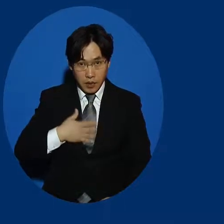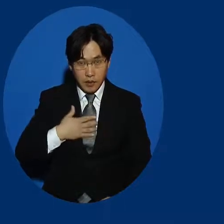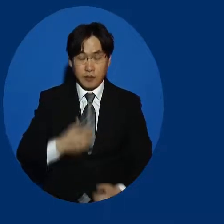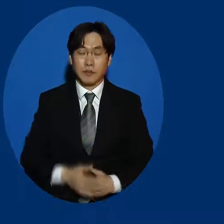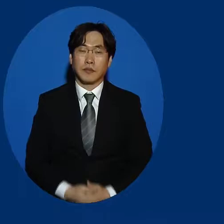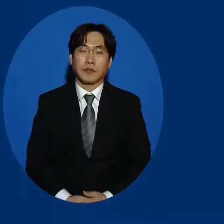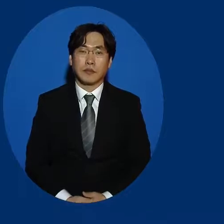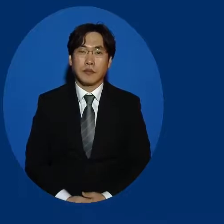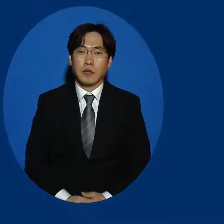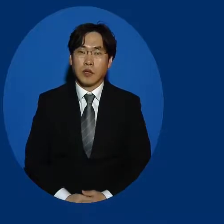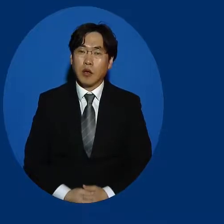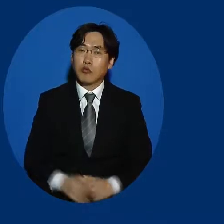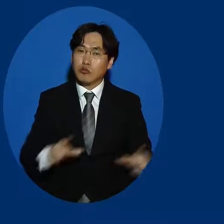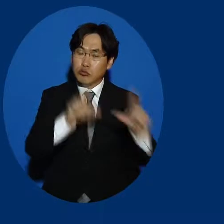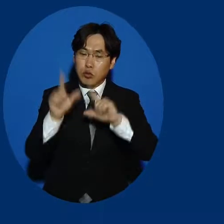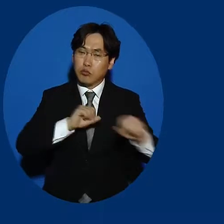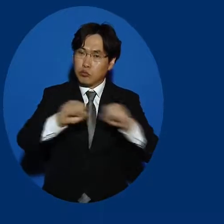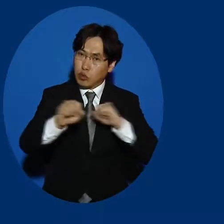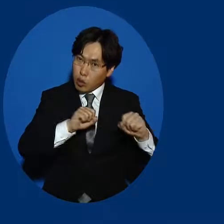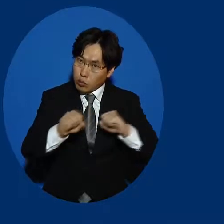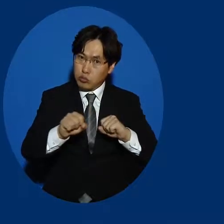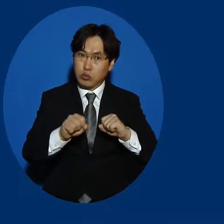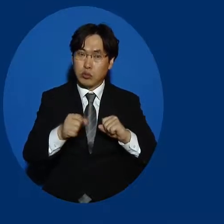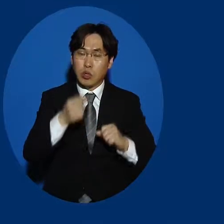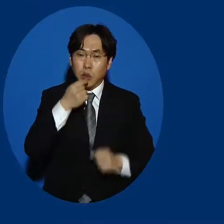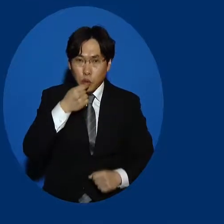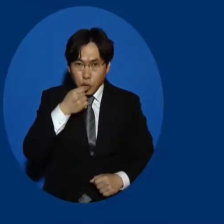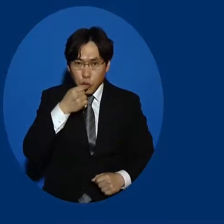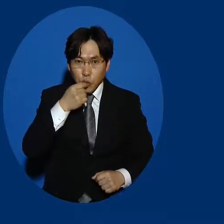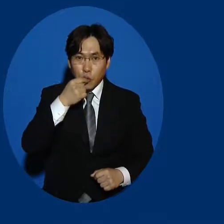우리가 일상생활에서 많이 사용하고 있는 스트롱입니다.